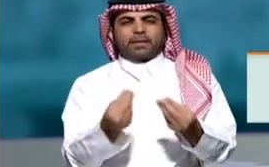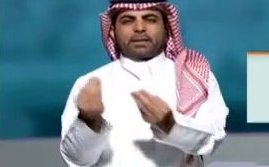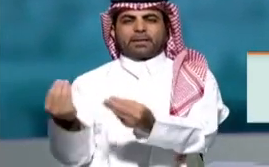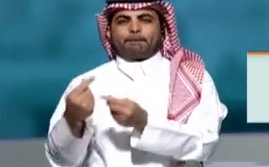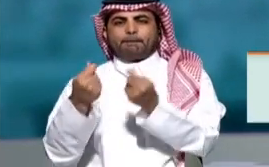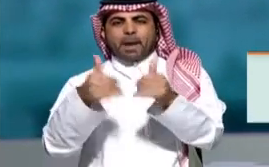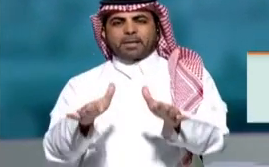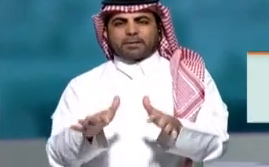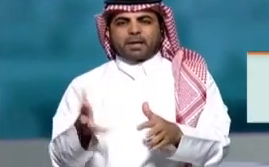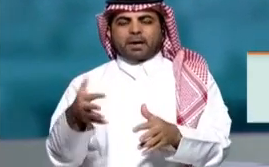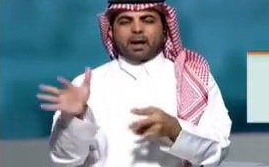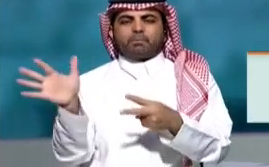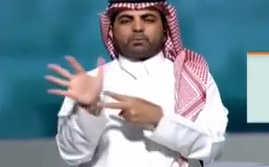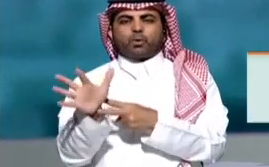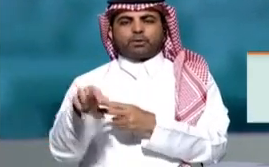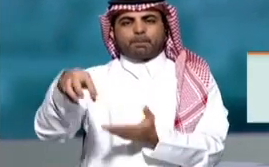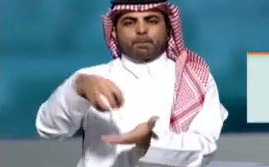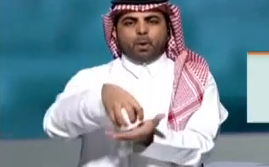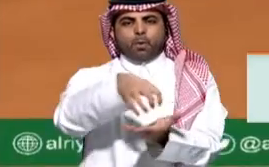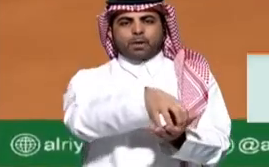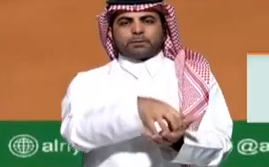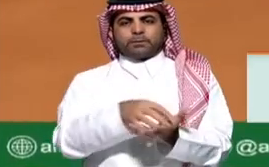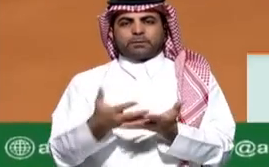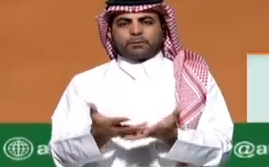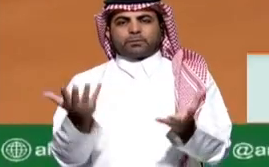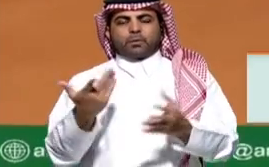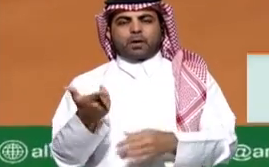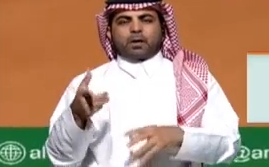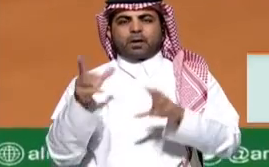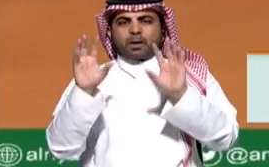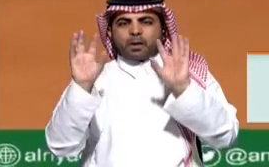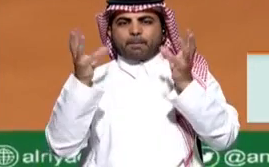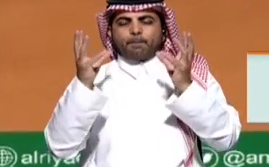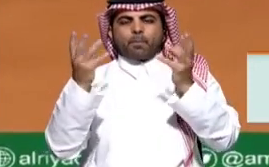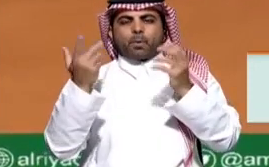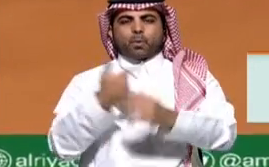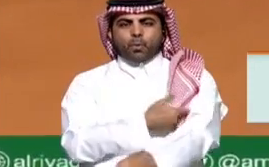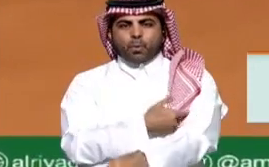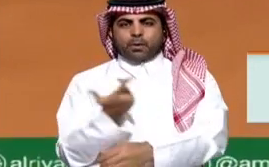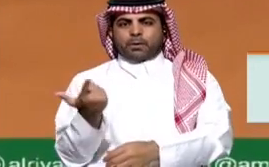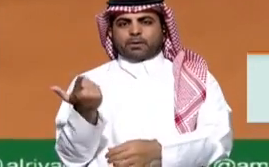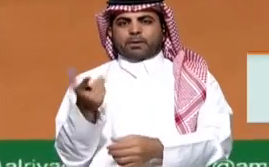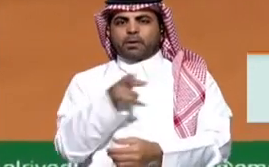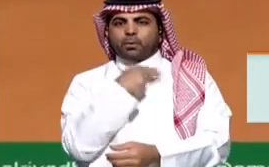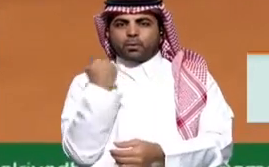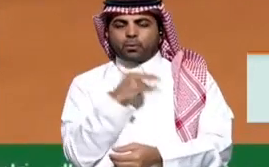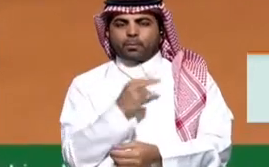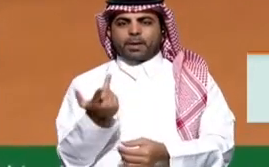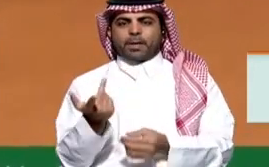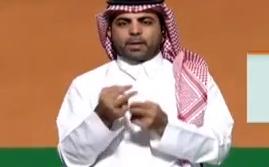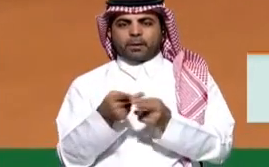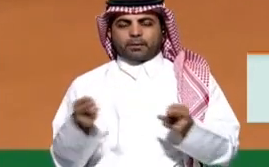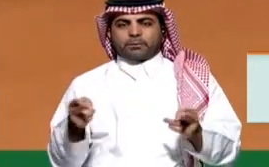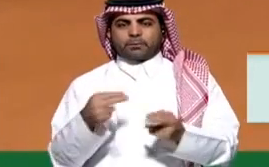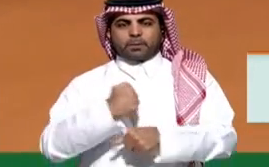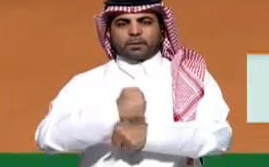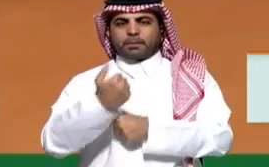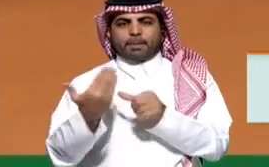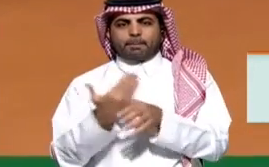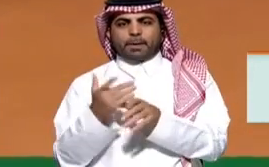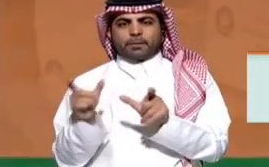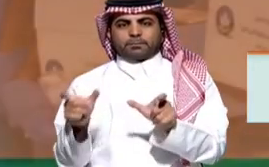مدينة الرياض في 25 موقعا شملت الإشارات المرورية وعددا من الجهات الحكومية، وذلك